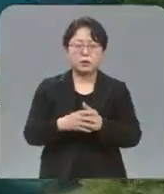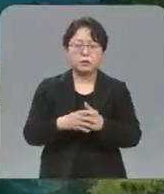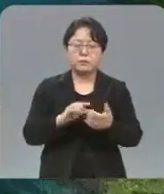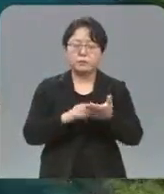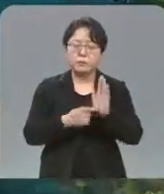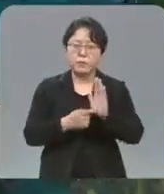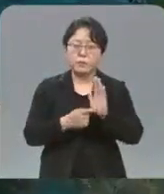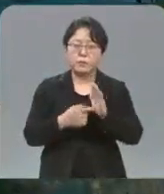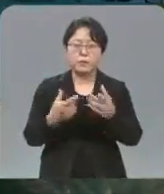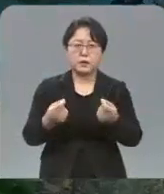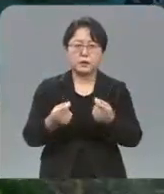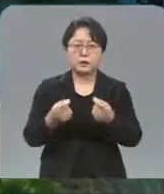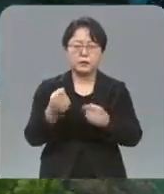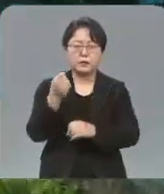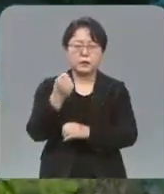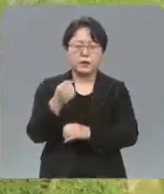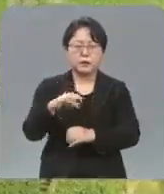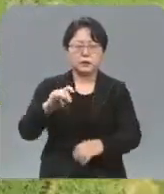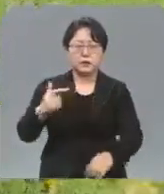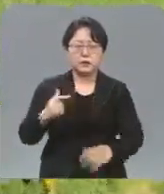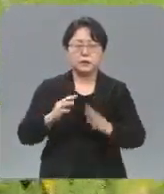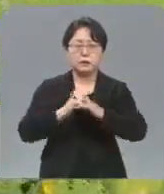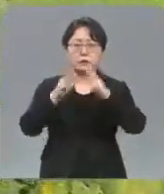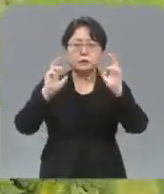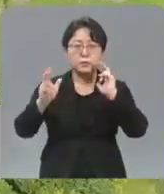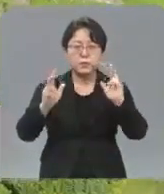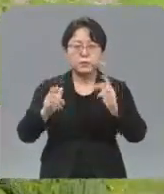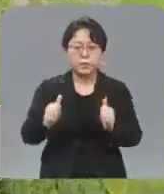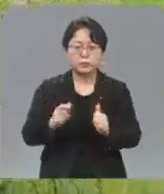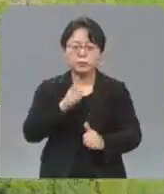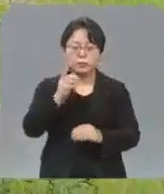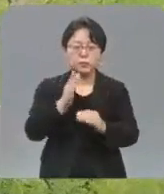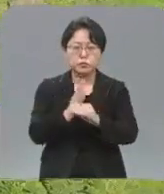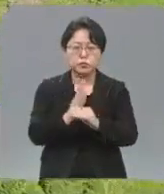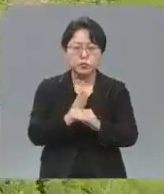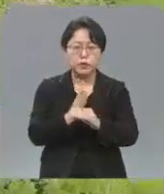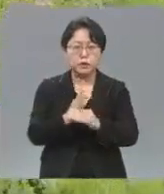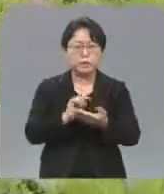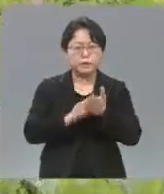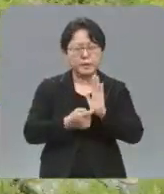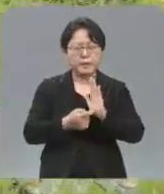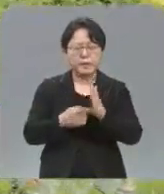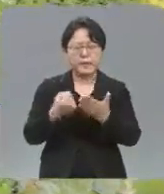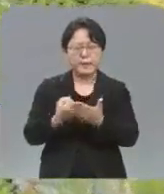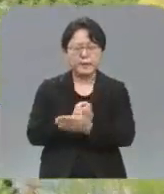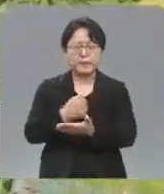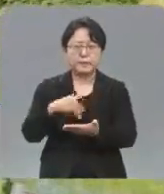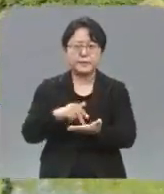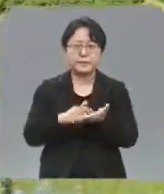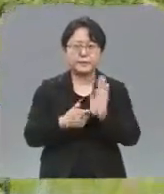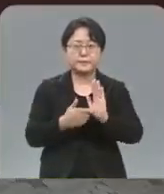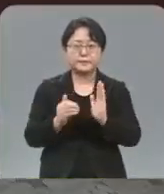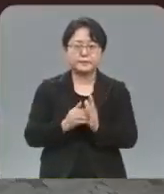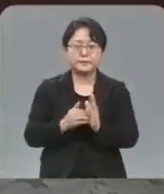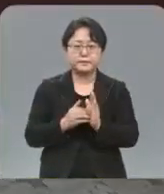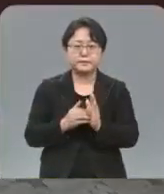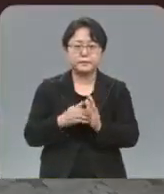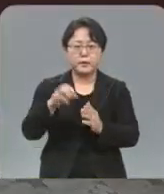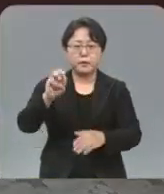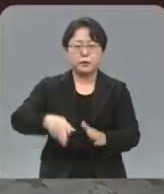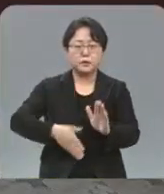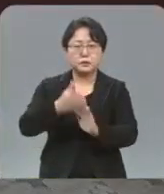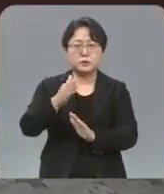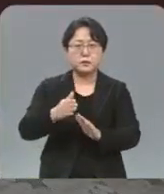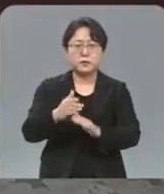것과 관련해 기존 사업자인 서진건설 측은 소송 진행 중에 이 같은 발표는 유감이라는 입장을 밝혔습니다.